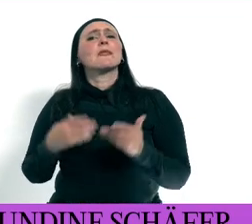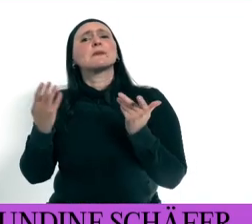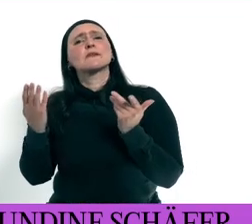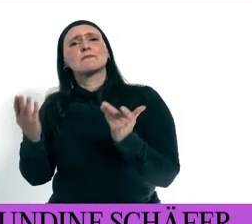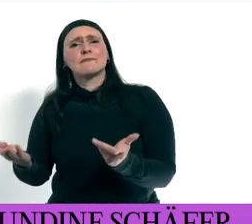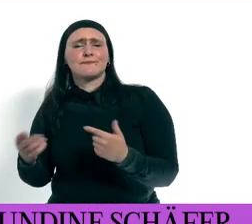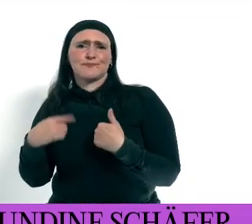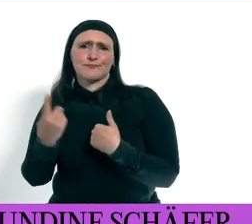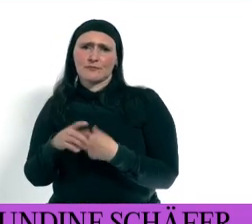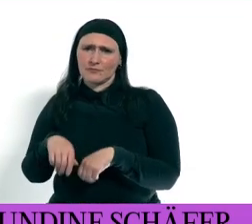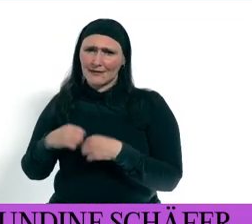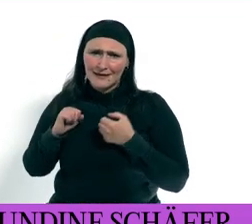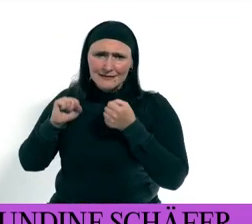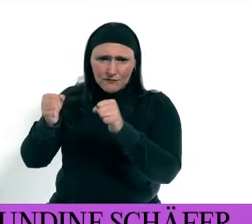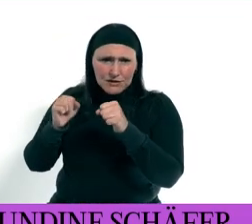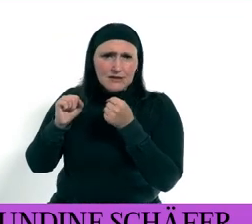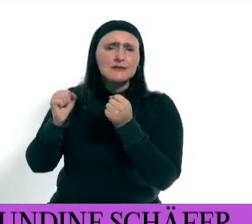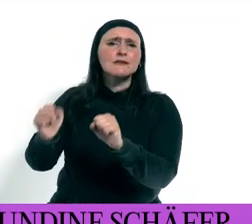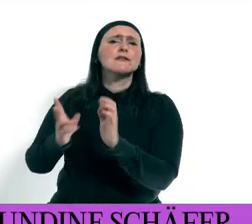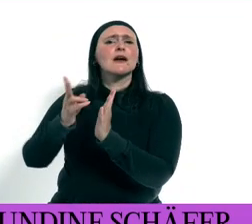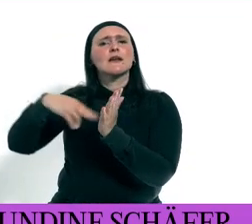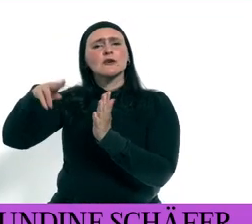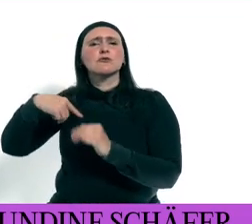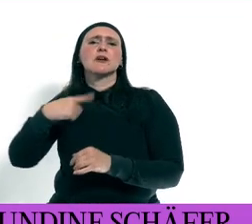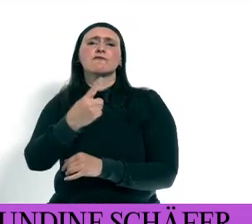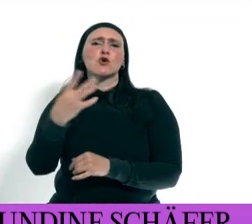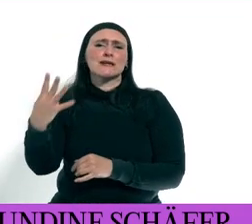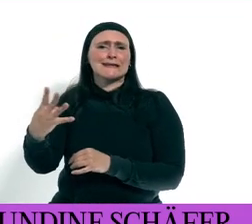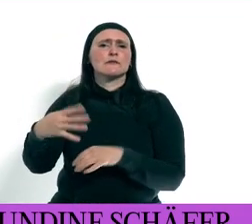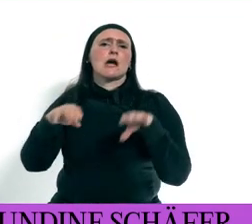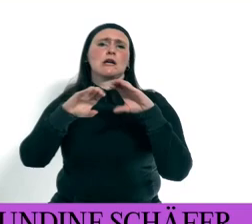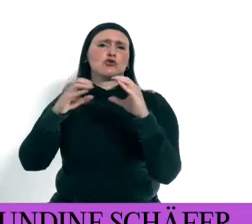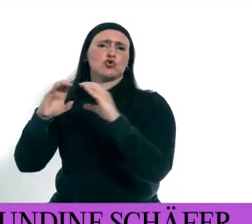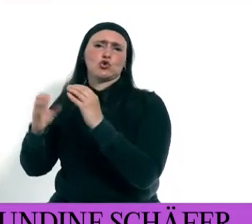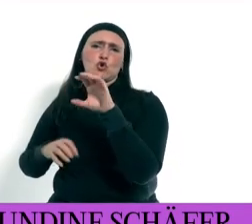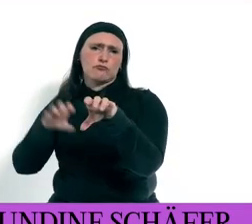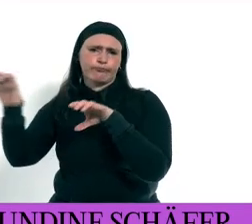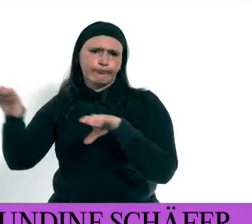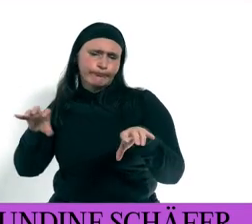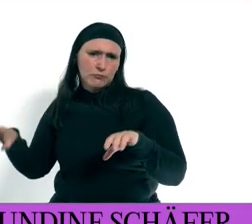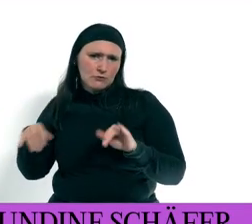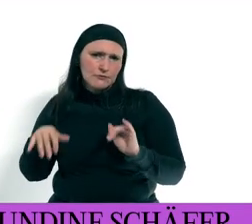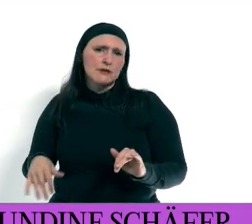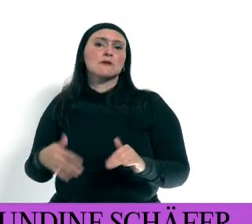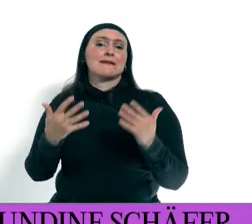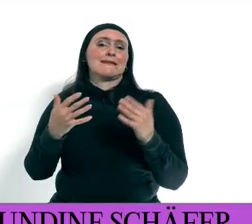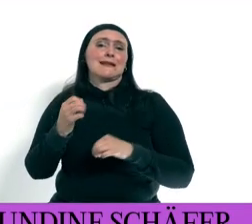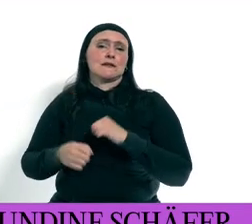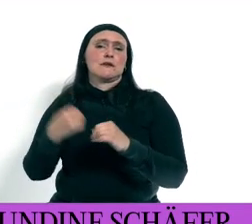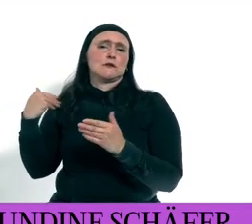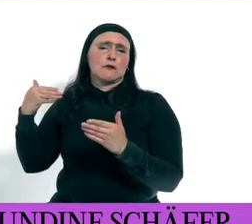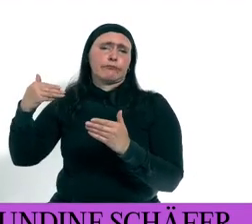activity is the artist residency. So we have 14. Die Kunstresidenz ist unser Schwerpunkt. Wir haben 14